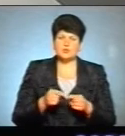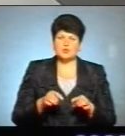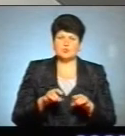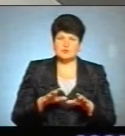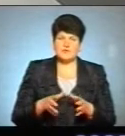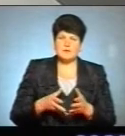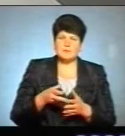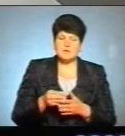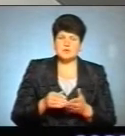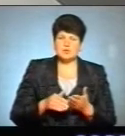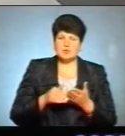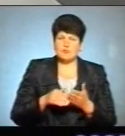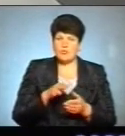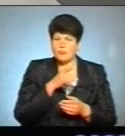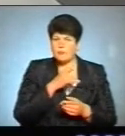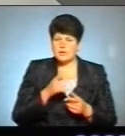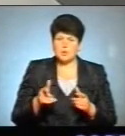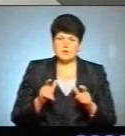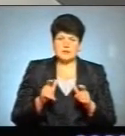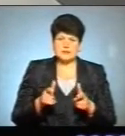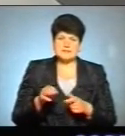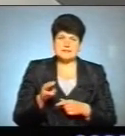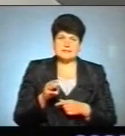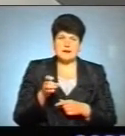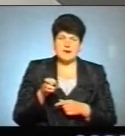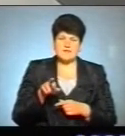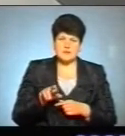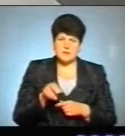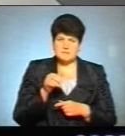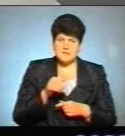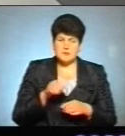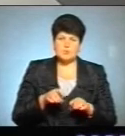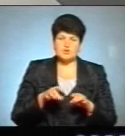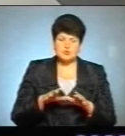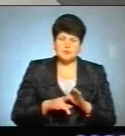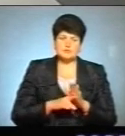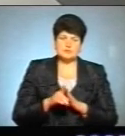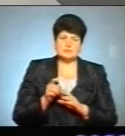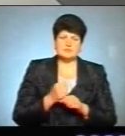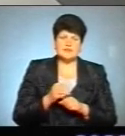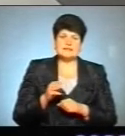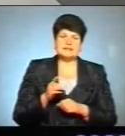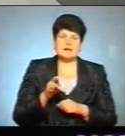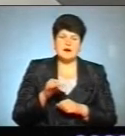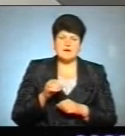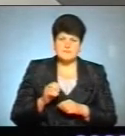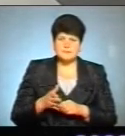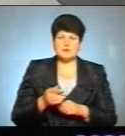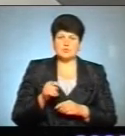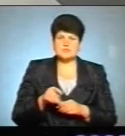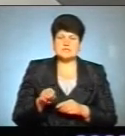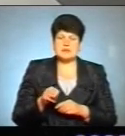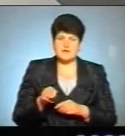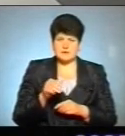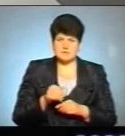ця допомога у період карантину з травня місяця, тому що постанова сама набрала чинності в травні, значить, відповідно, з травня